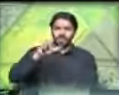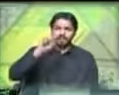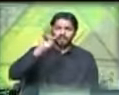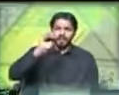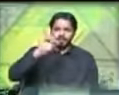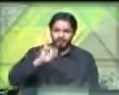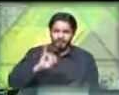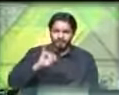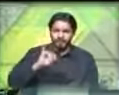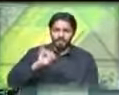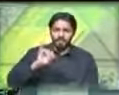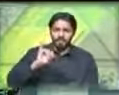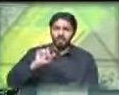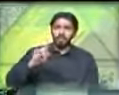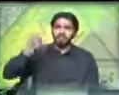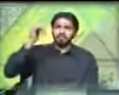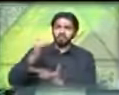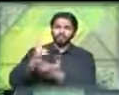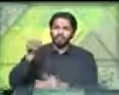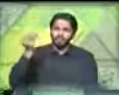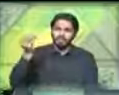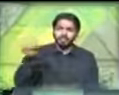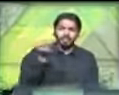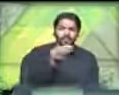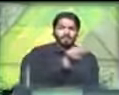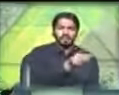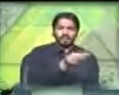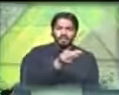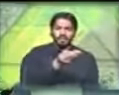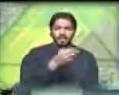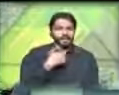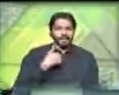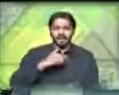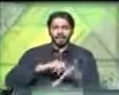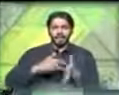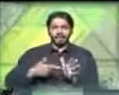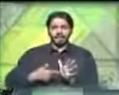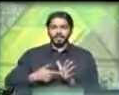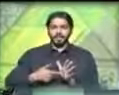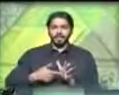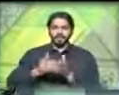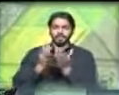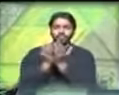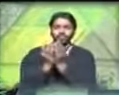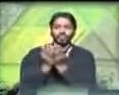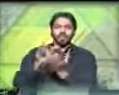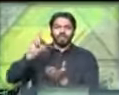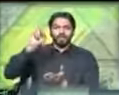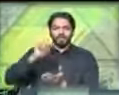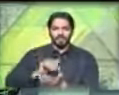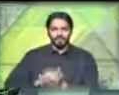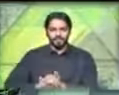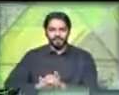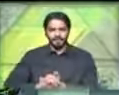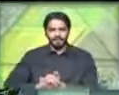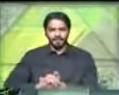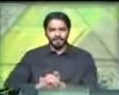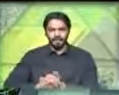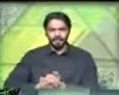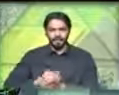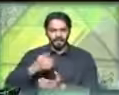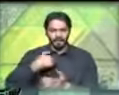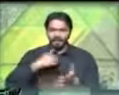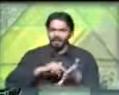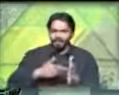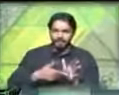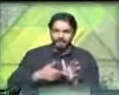علمت أن الفهم هبة وفضل وعطية من الله عز وجل، ما الذي يجب